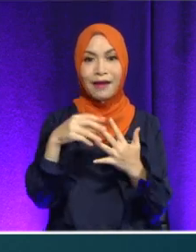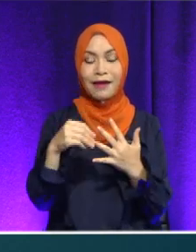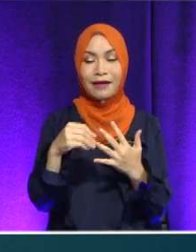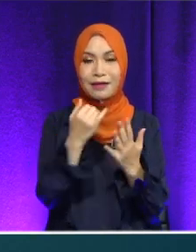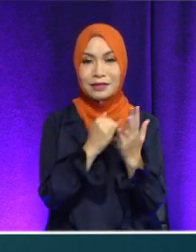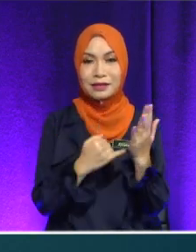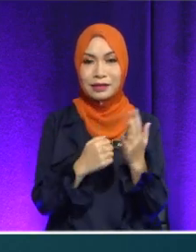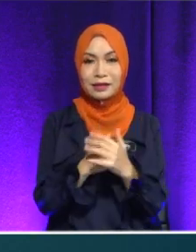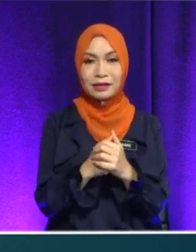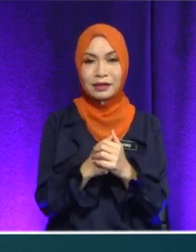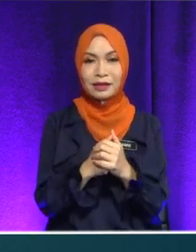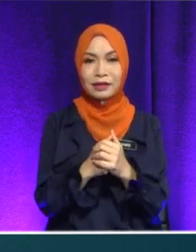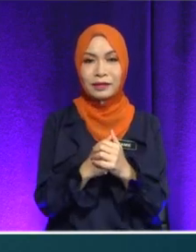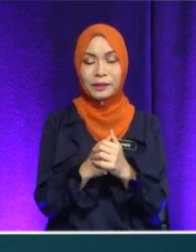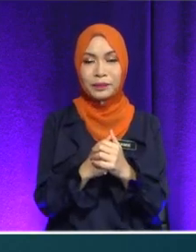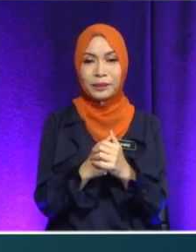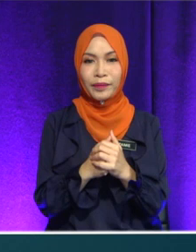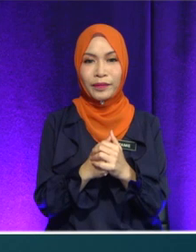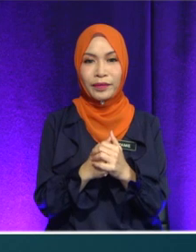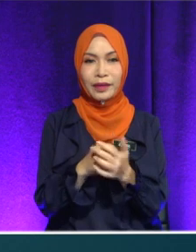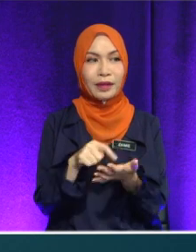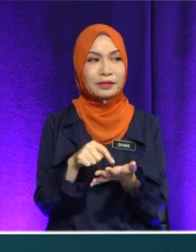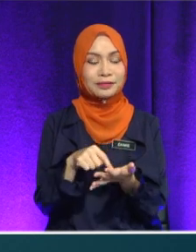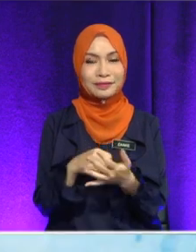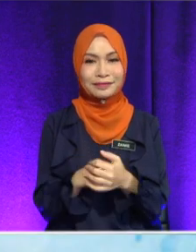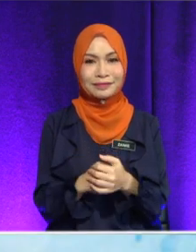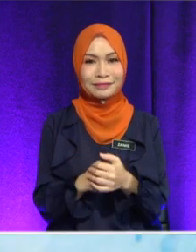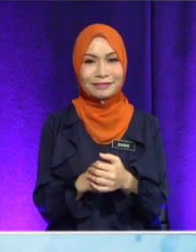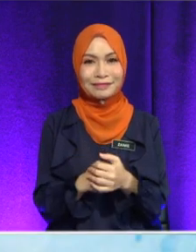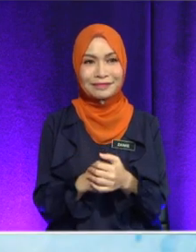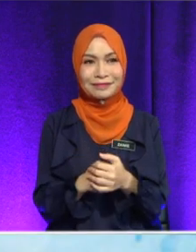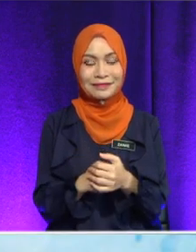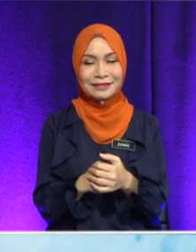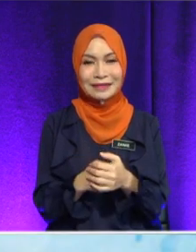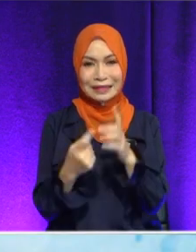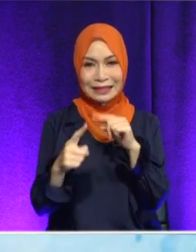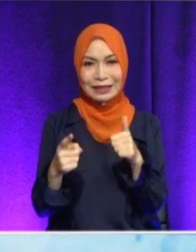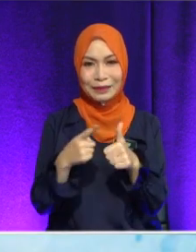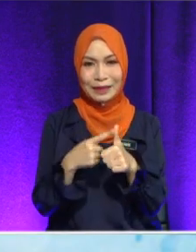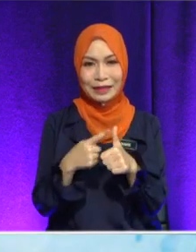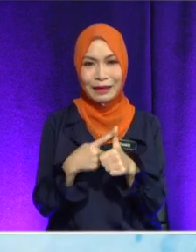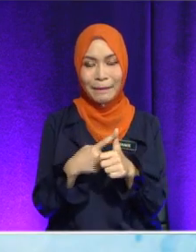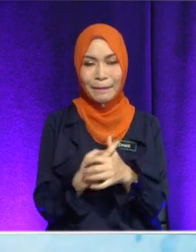adau Dali dan juga Jackson pollock kalau Amel jawabannya pertama